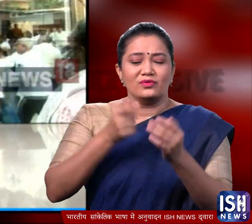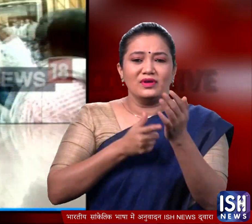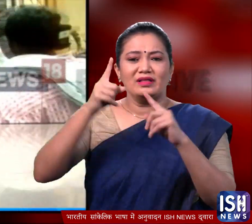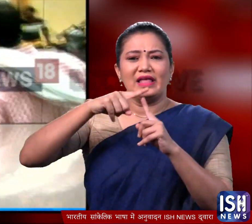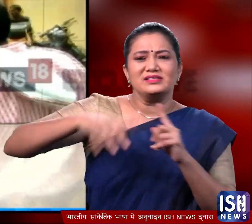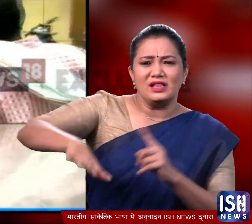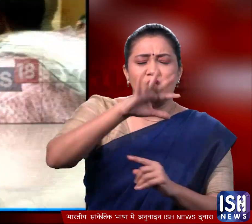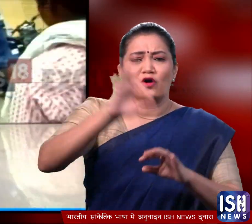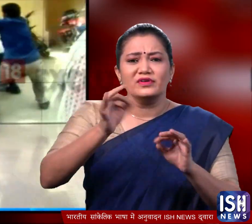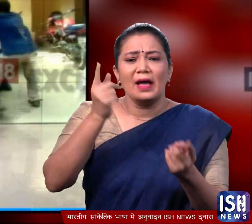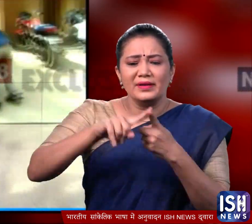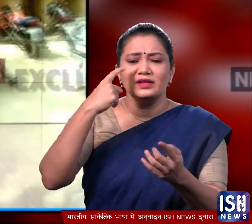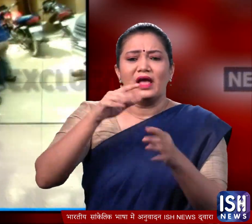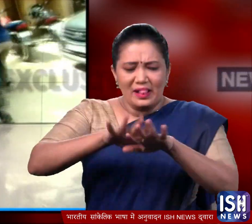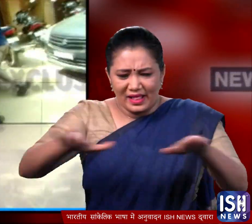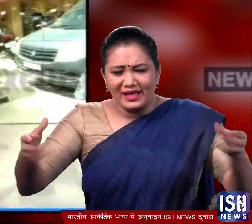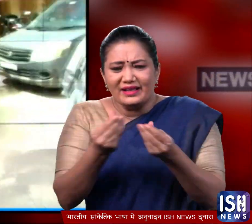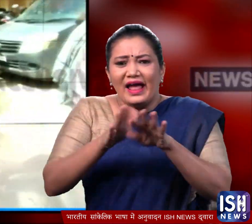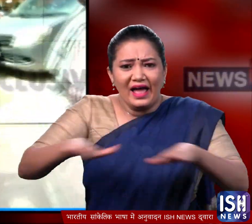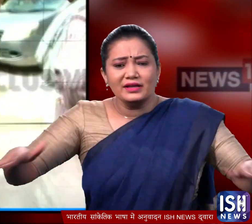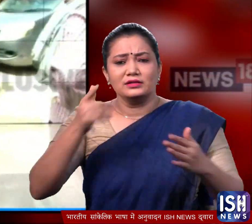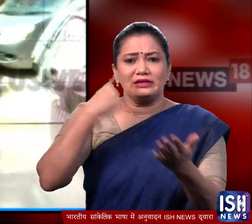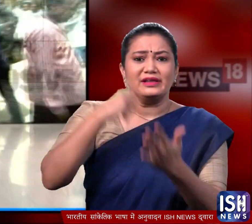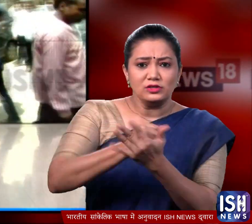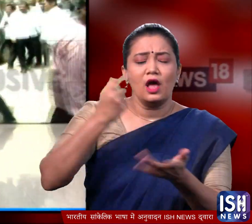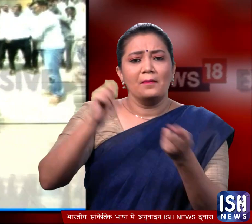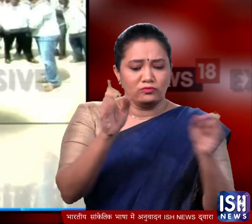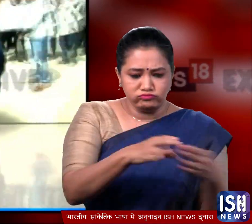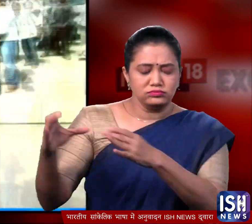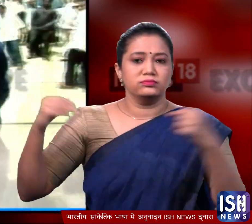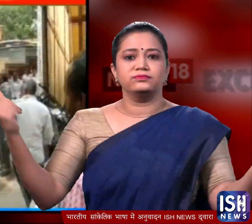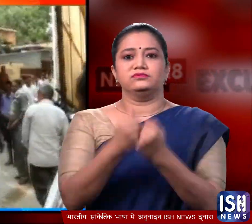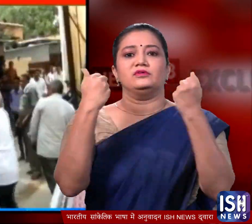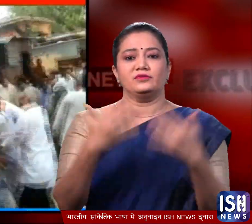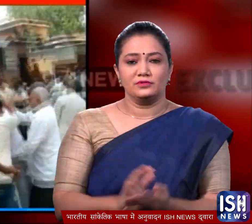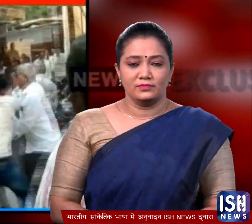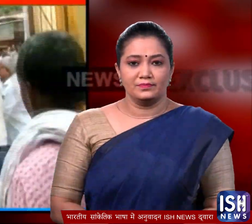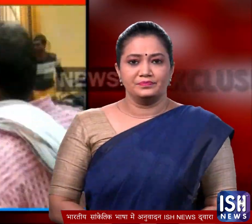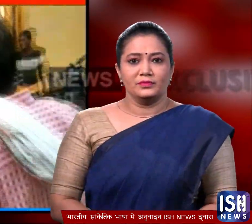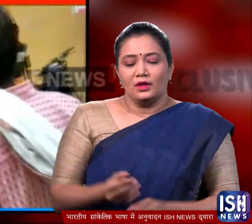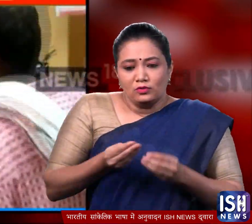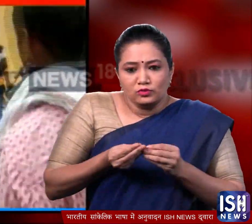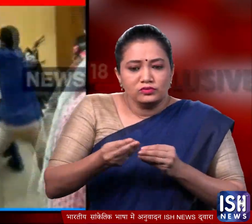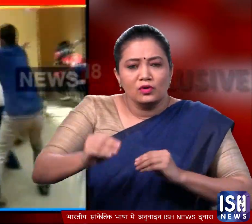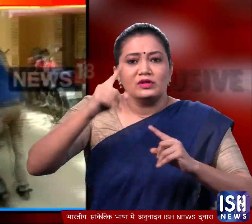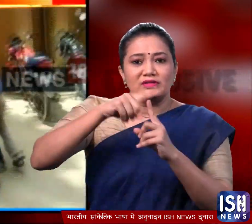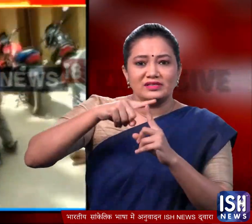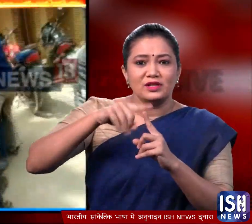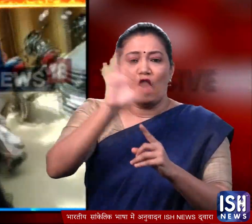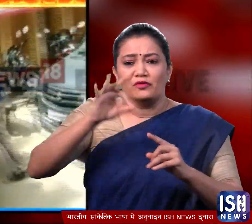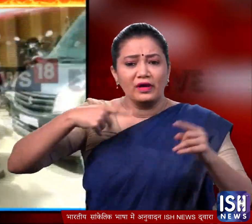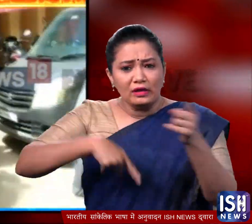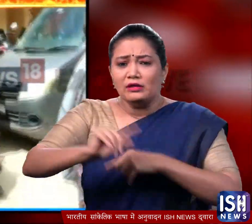देहात के तहसील कार्यालय में जमीन की रजिस्ट्री को लेकर 2 गुट आपस में भिड़ गए और फिर देखते ही देखते तहसीलदार